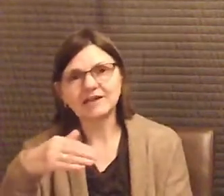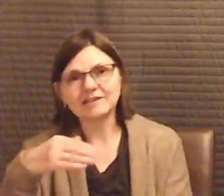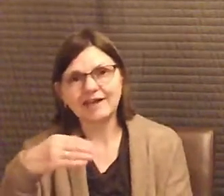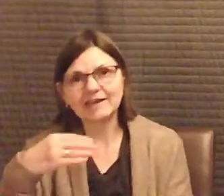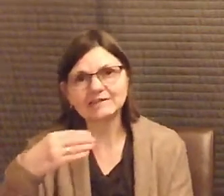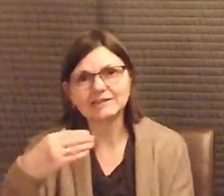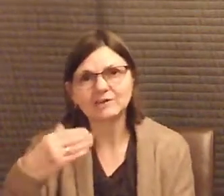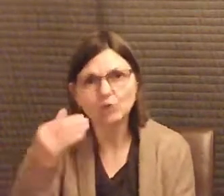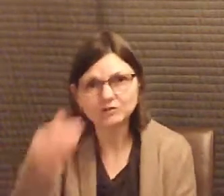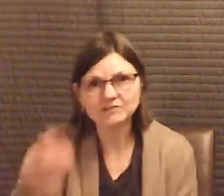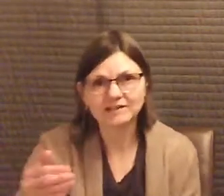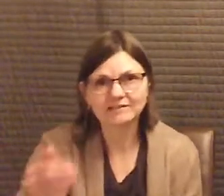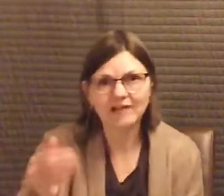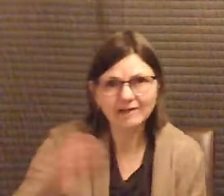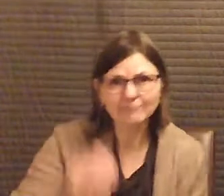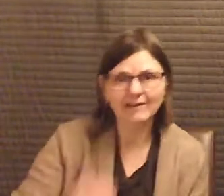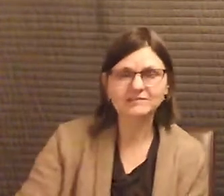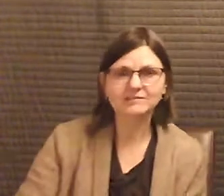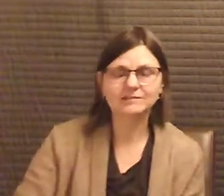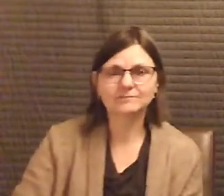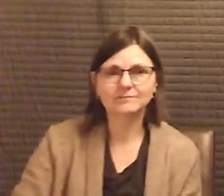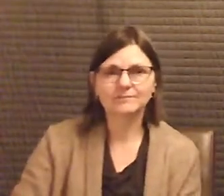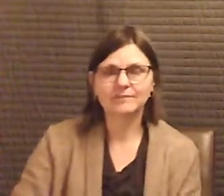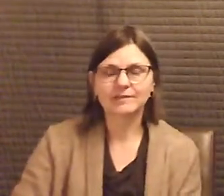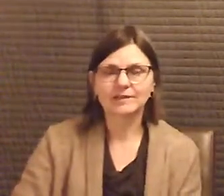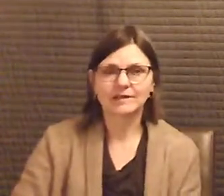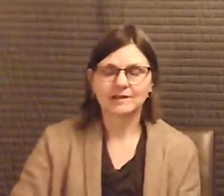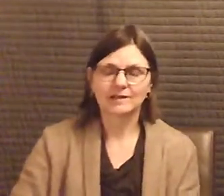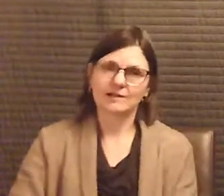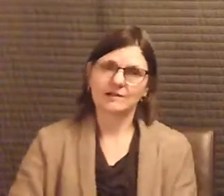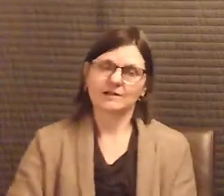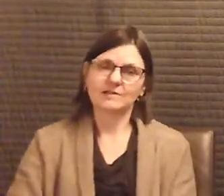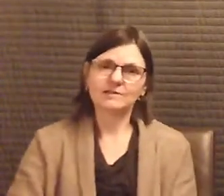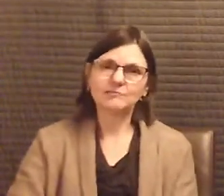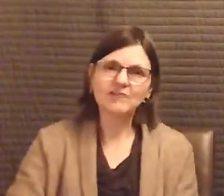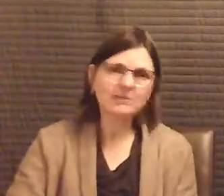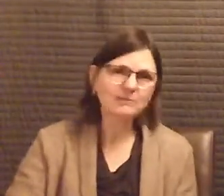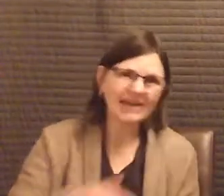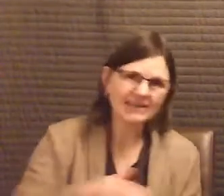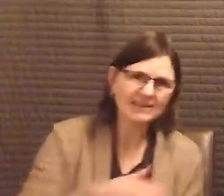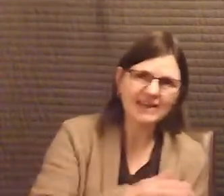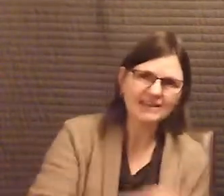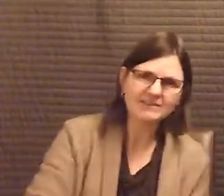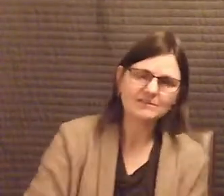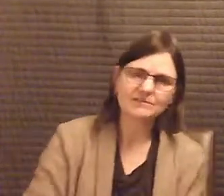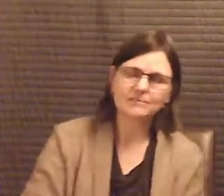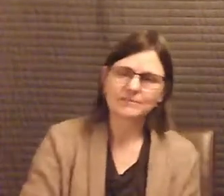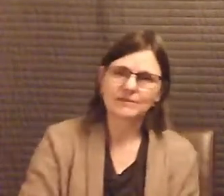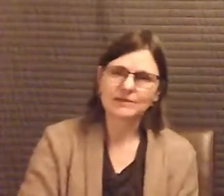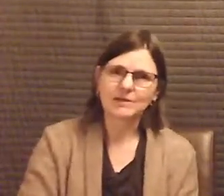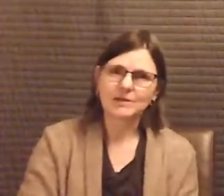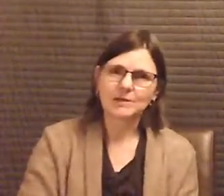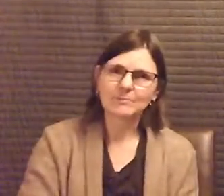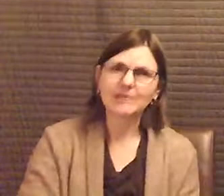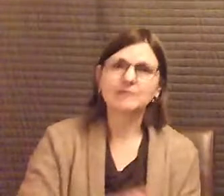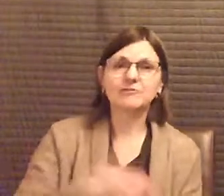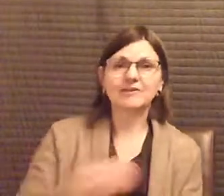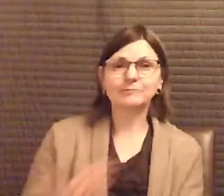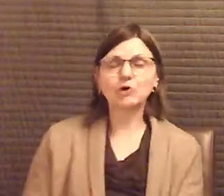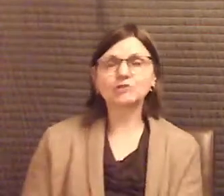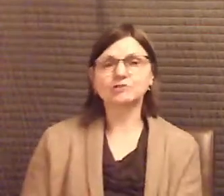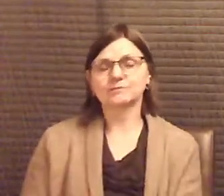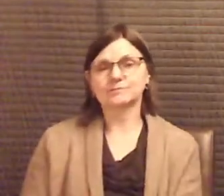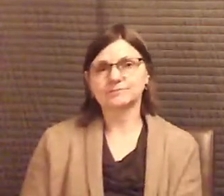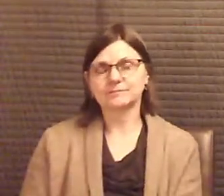dat als jij degene die god sent off majola budgetting dan verwerk je niet hè yuri checkt in god naar je